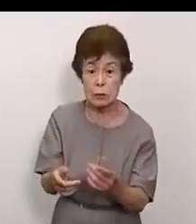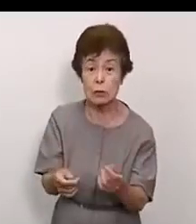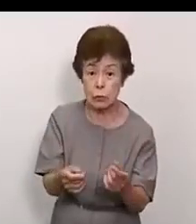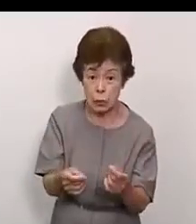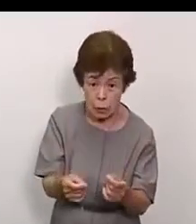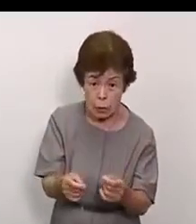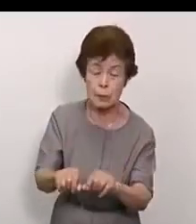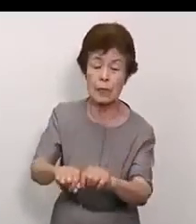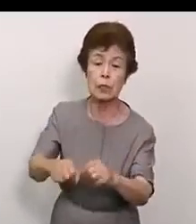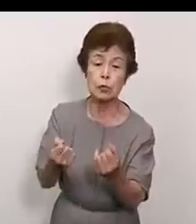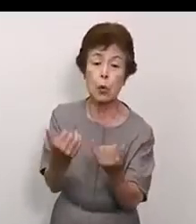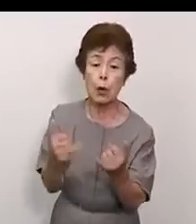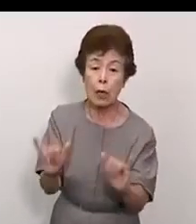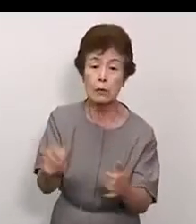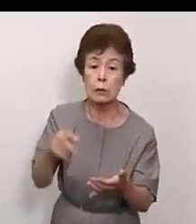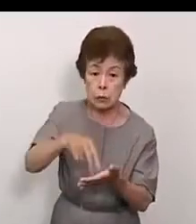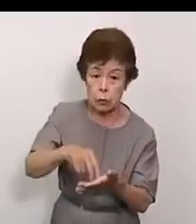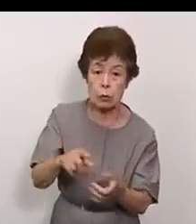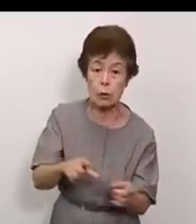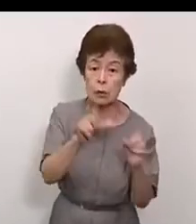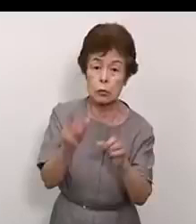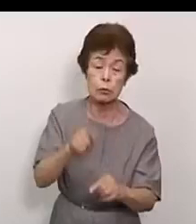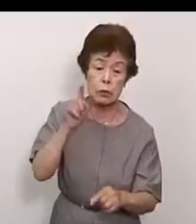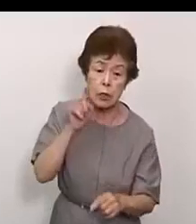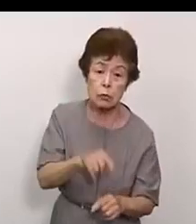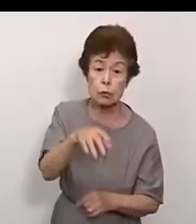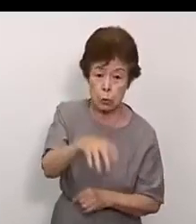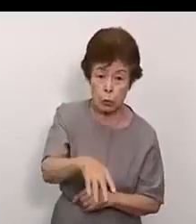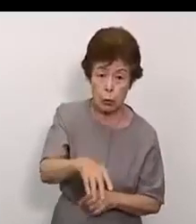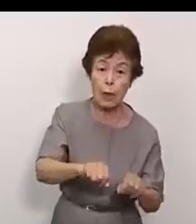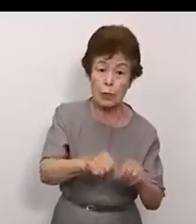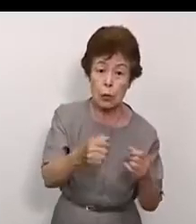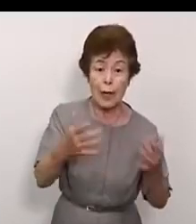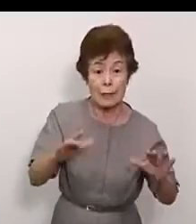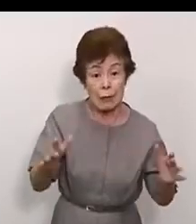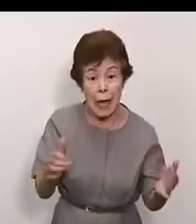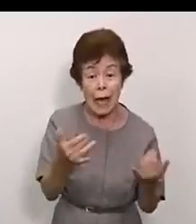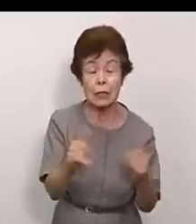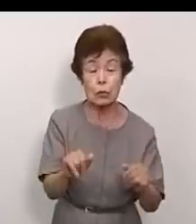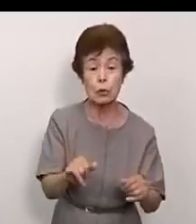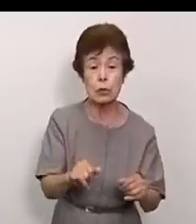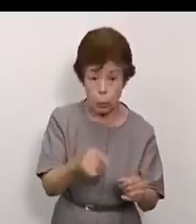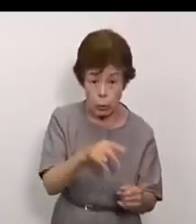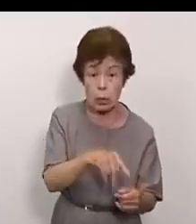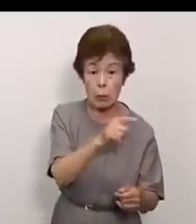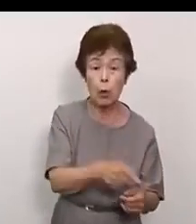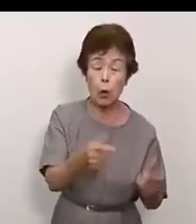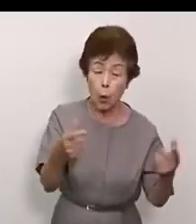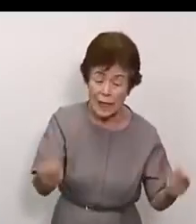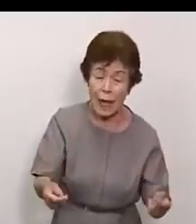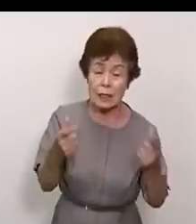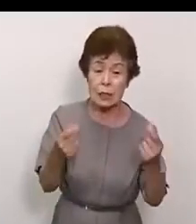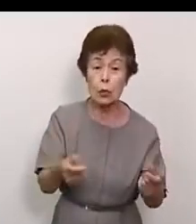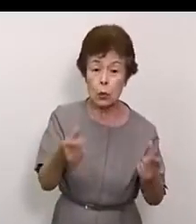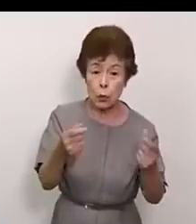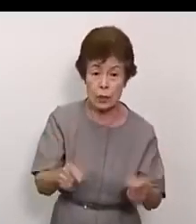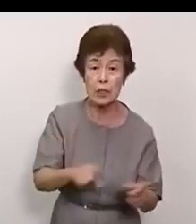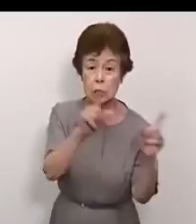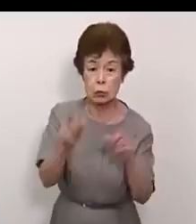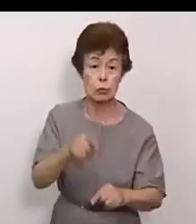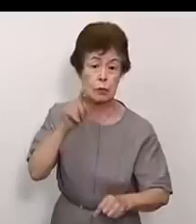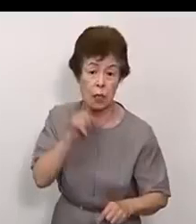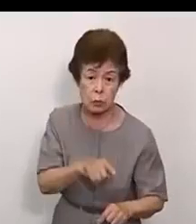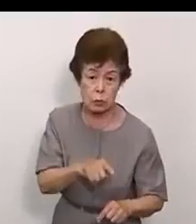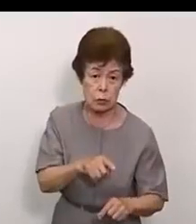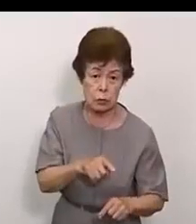まり障害者にとって住みやすいところっていうのは、障害のない人にとっても大変住みやすい、そういう社会になってると。だ